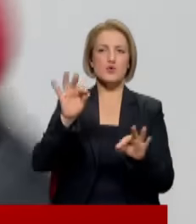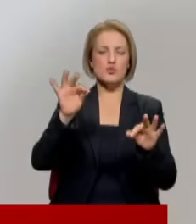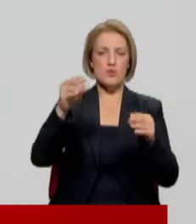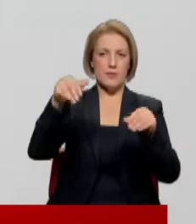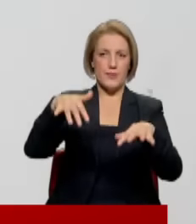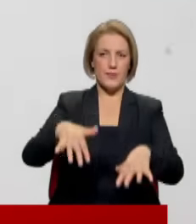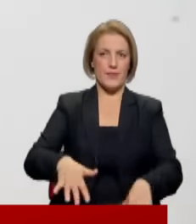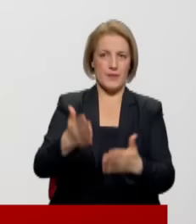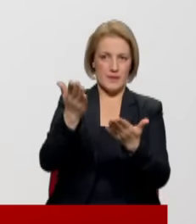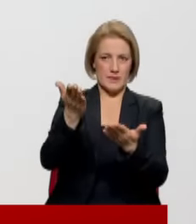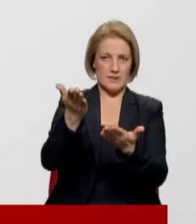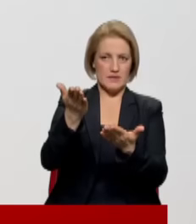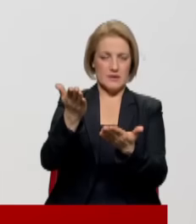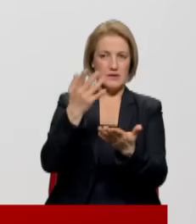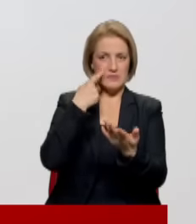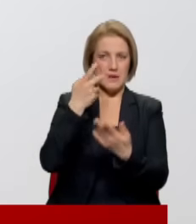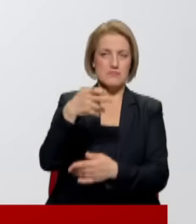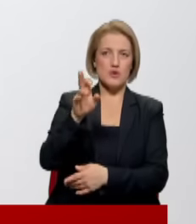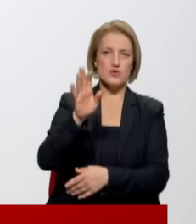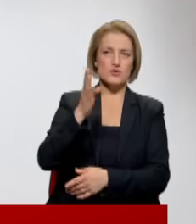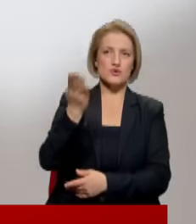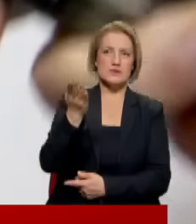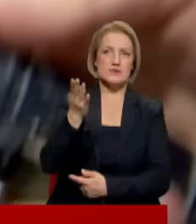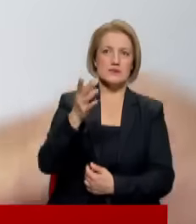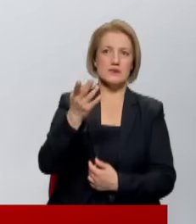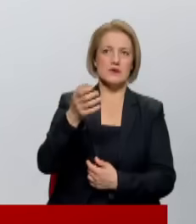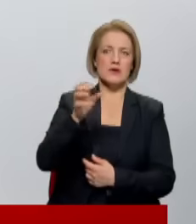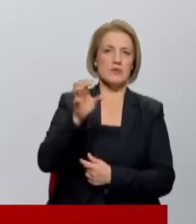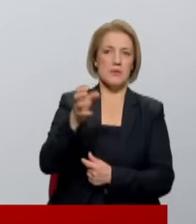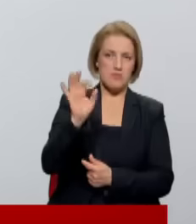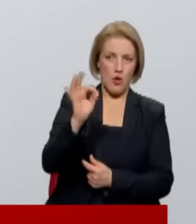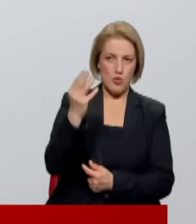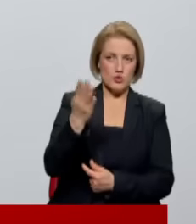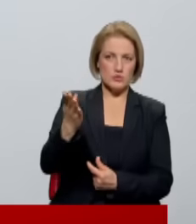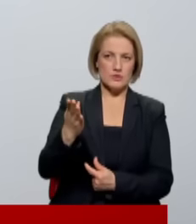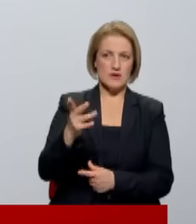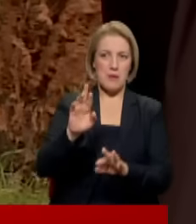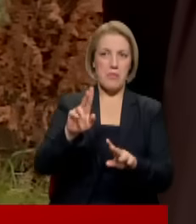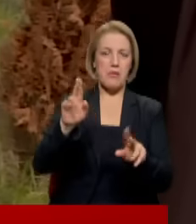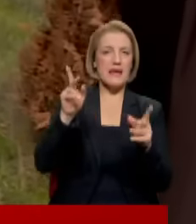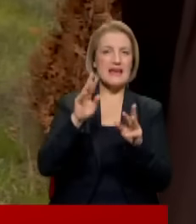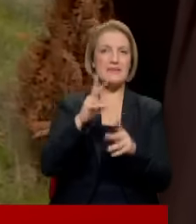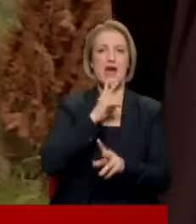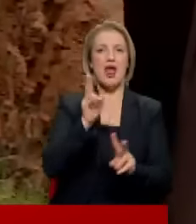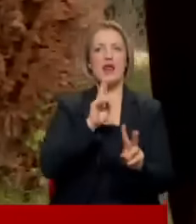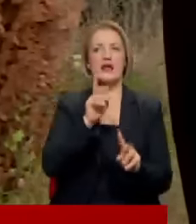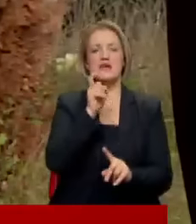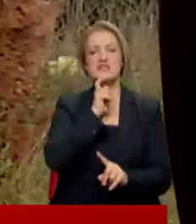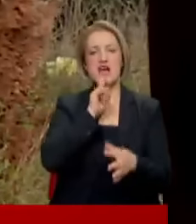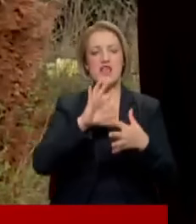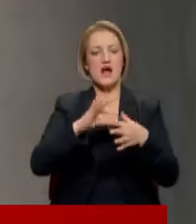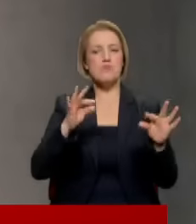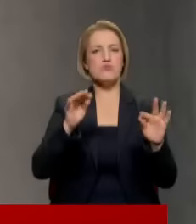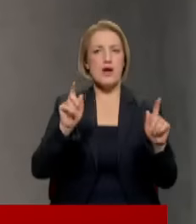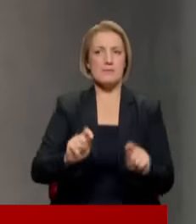döküyor şu anda şurası bomboş bakın böyle bir olabilir mi acaba yerinden çıkacak elektrikçi yanlış kabloları